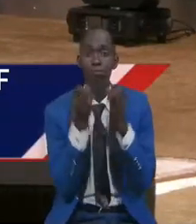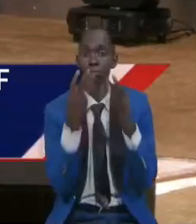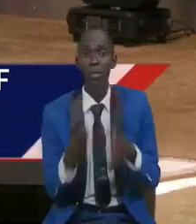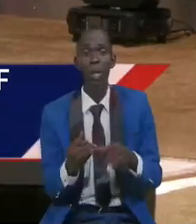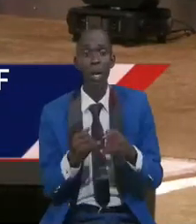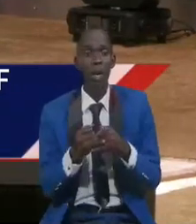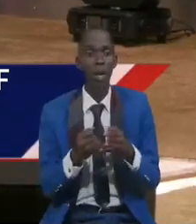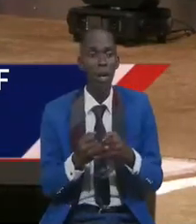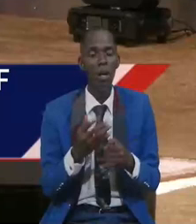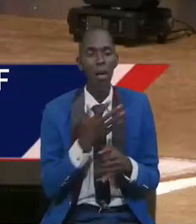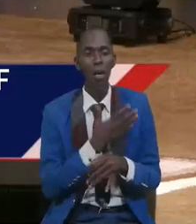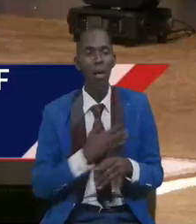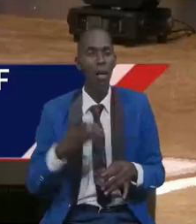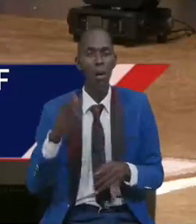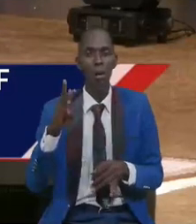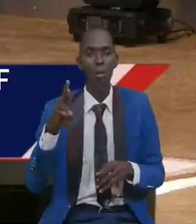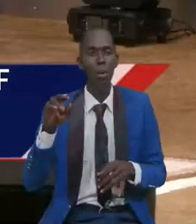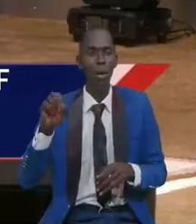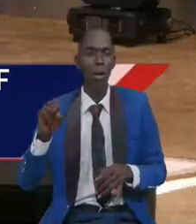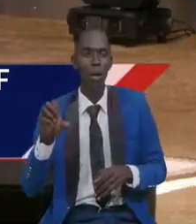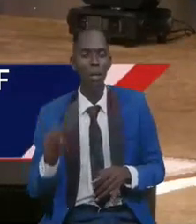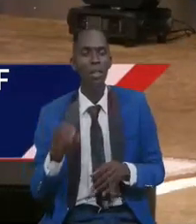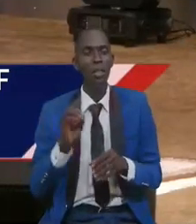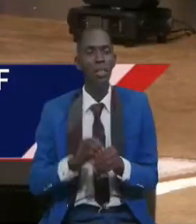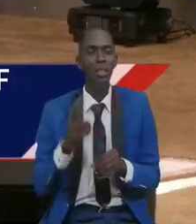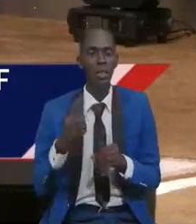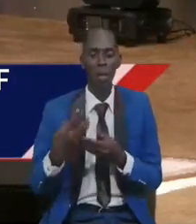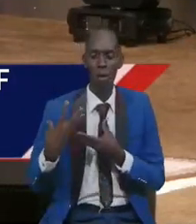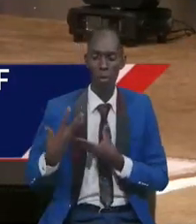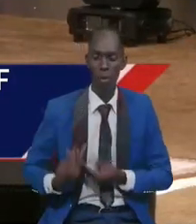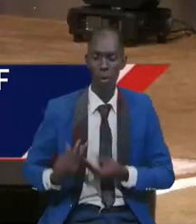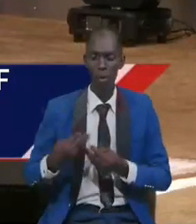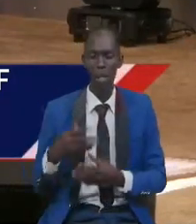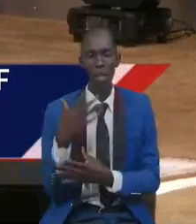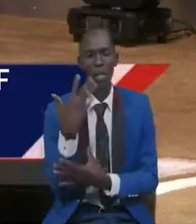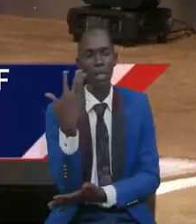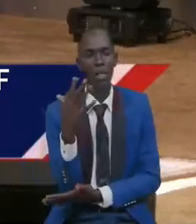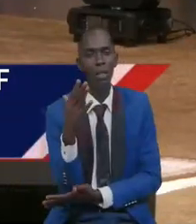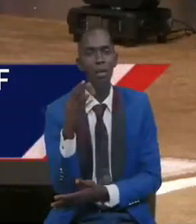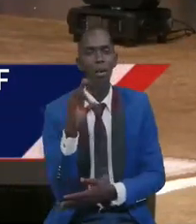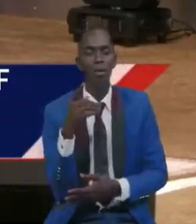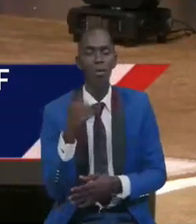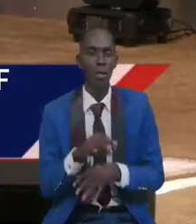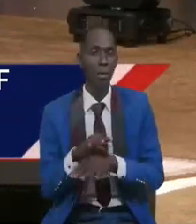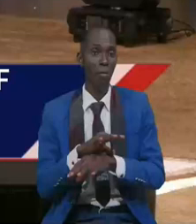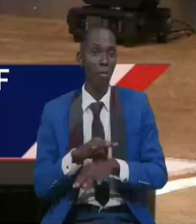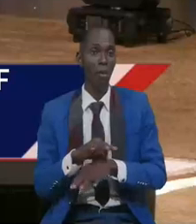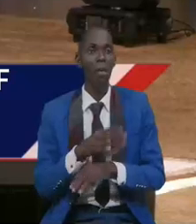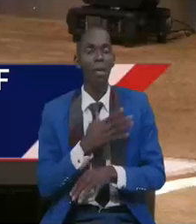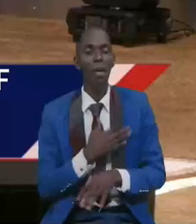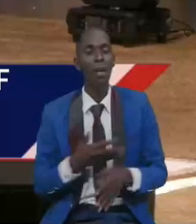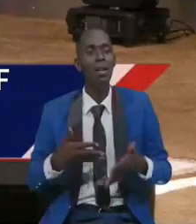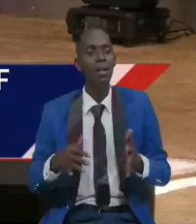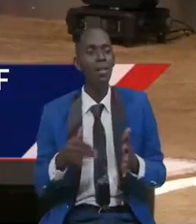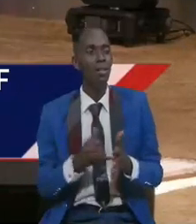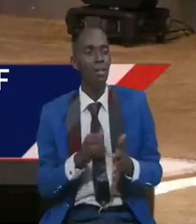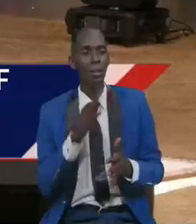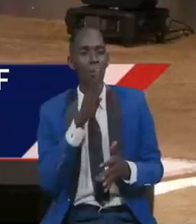de fer et des reins parmi l'herbe des champs, qu'il soit